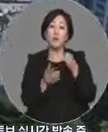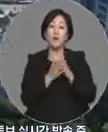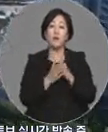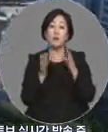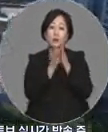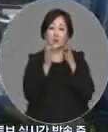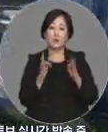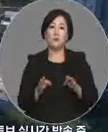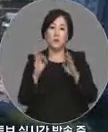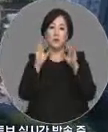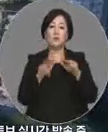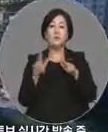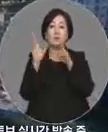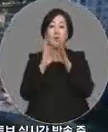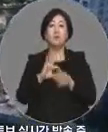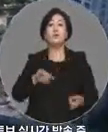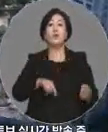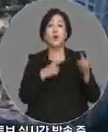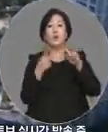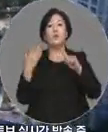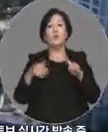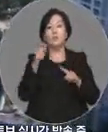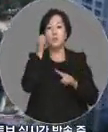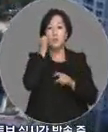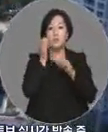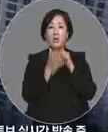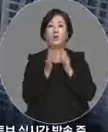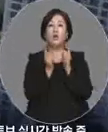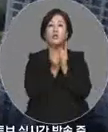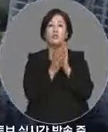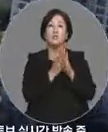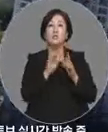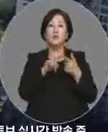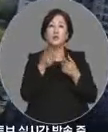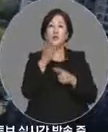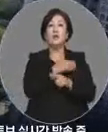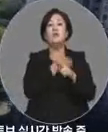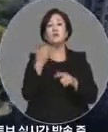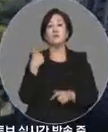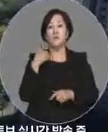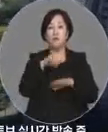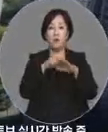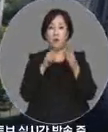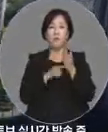당분간 시장이 예전 분위기를 회복하기 힘든 만큼 실수요자들은 여유를 가지고